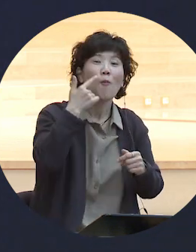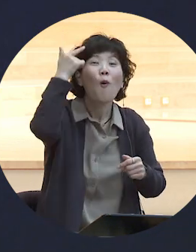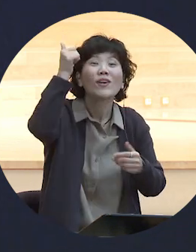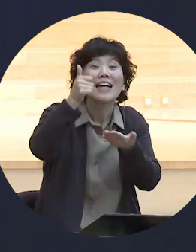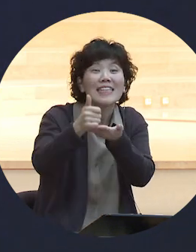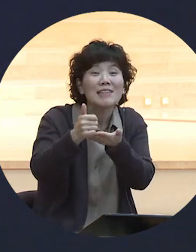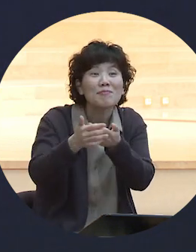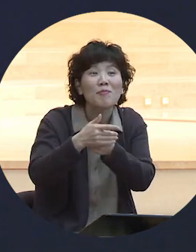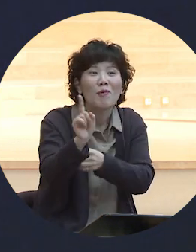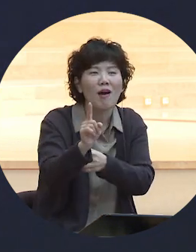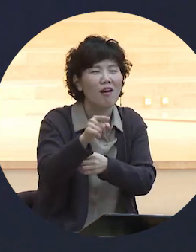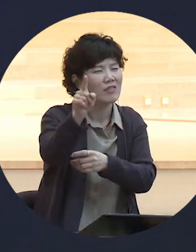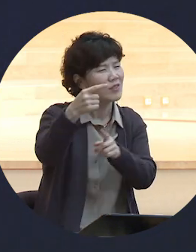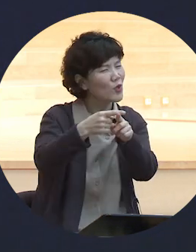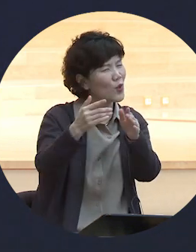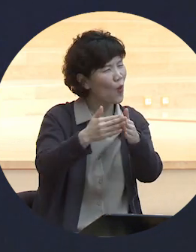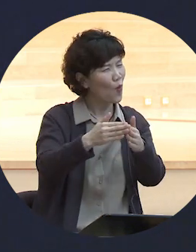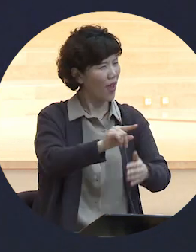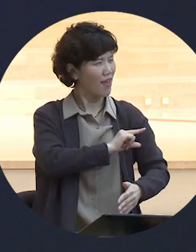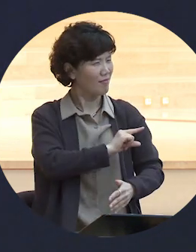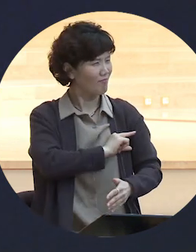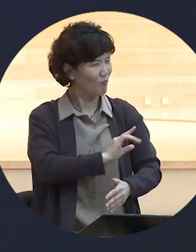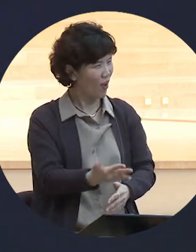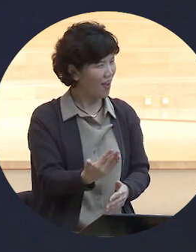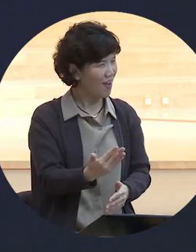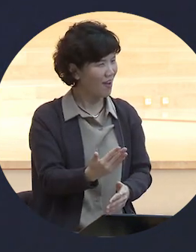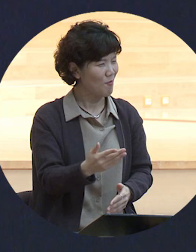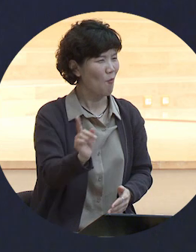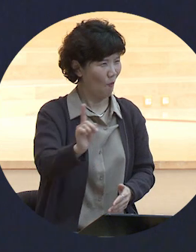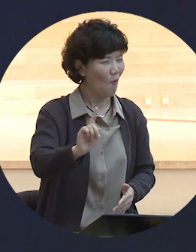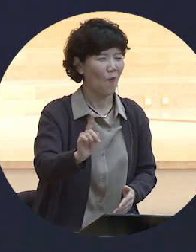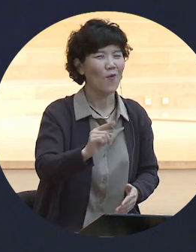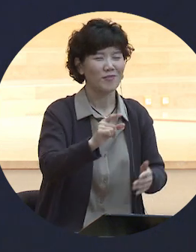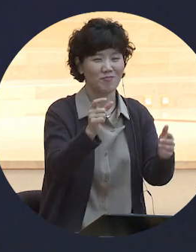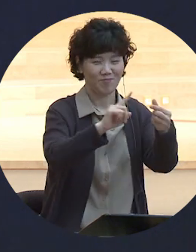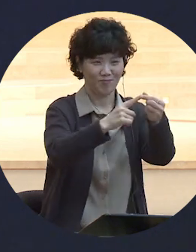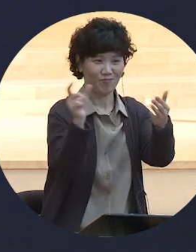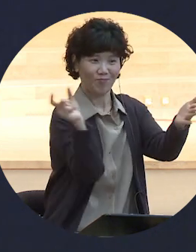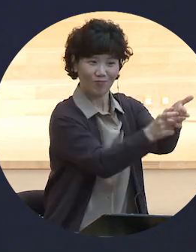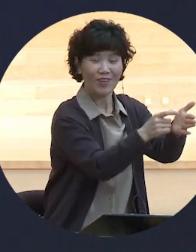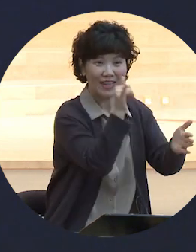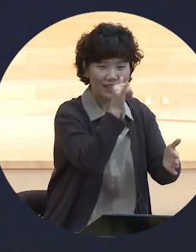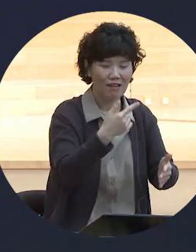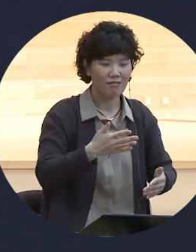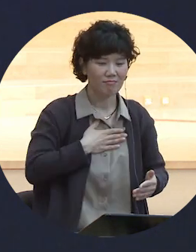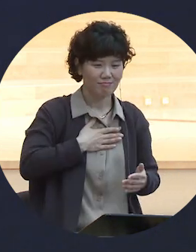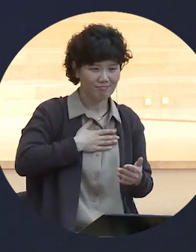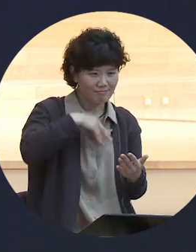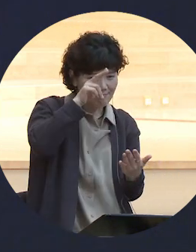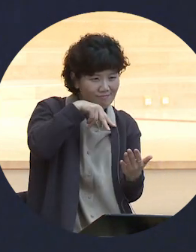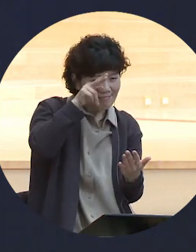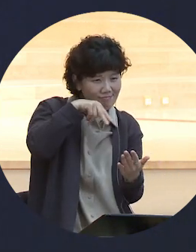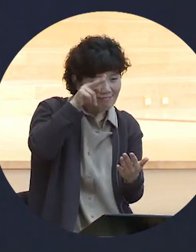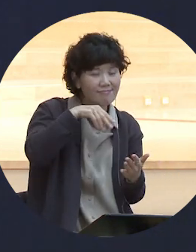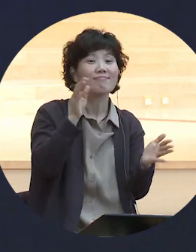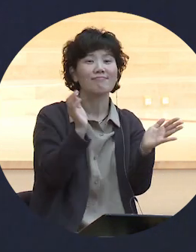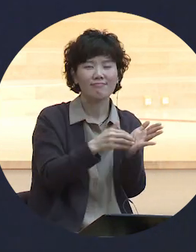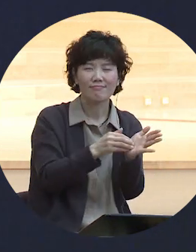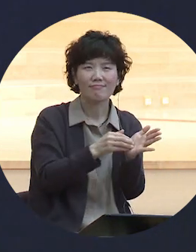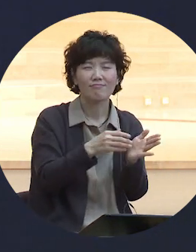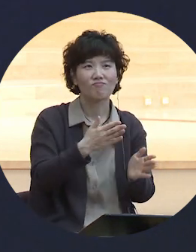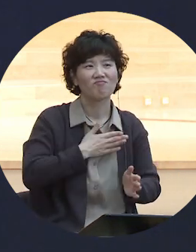그 교회 브랜드인가? 그러면서 글을 쓴 거예요. 제가 읽었죠? 제가